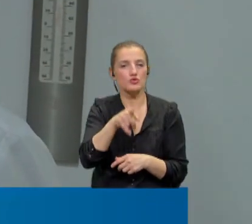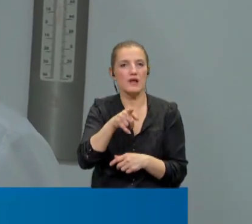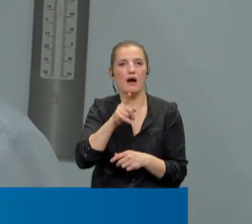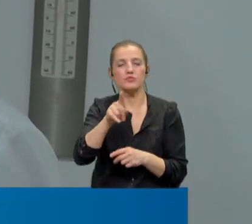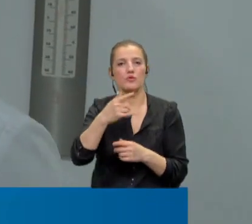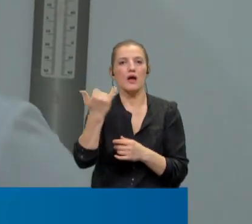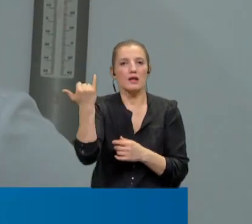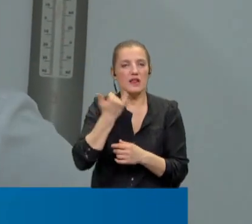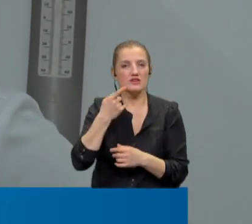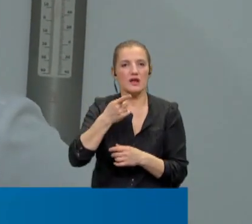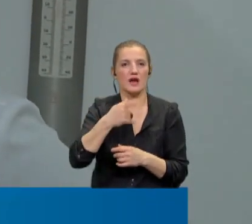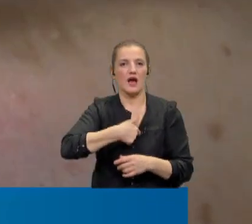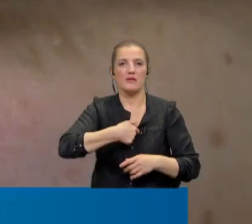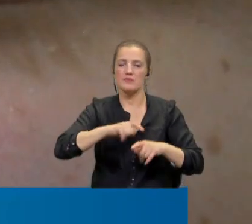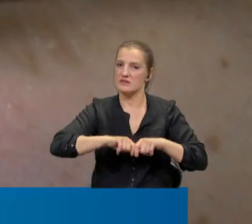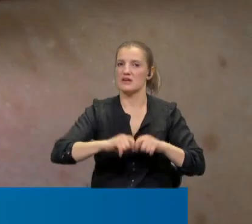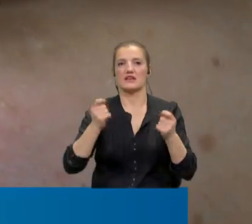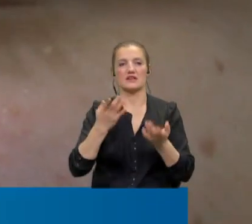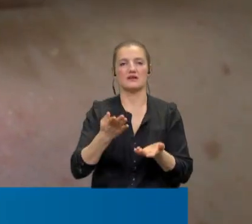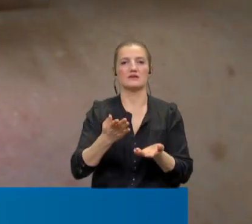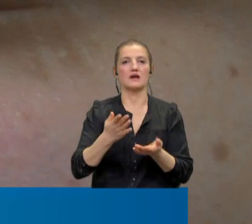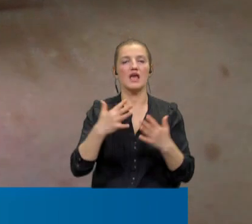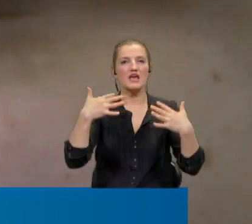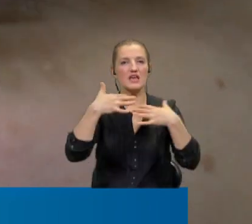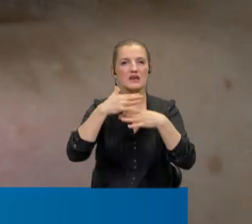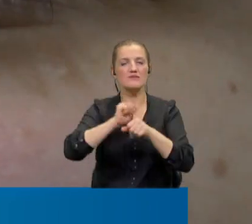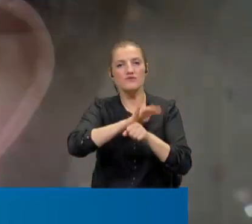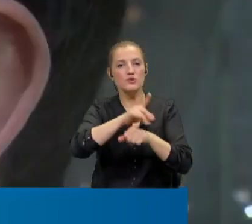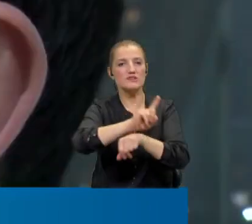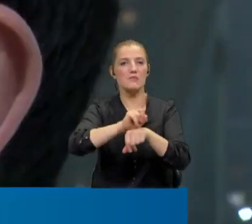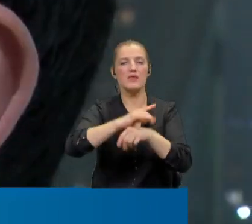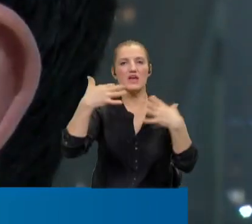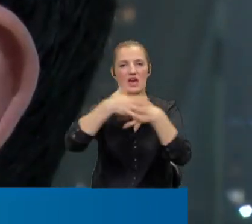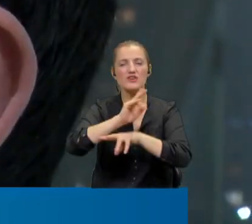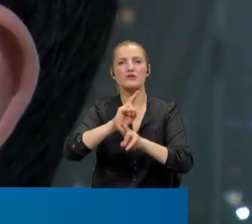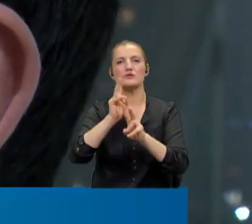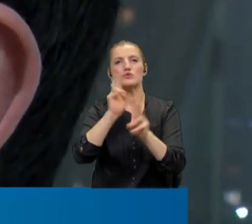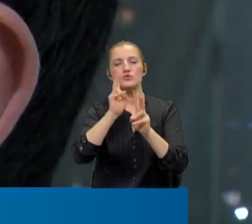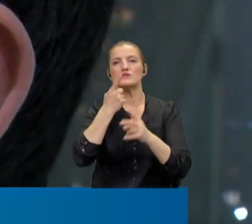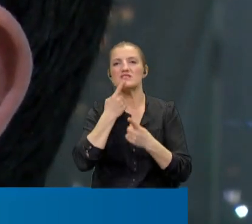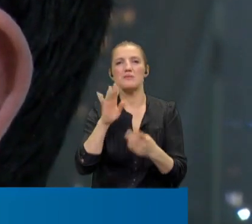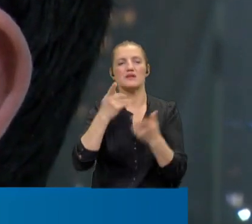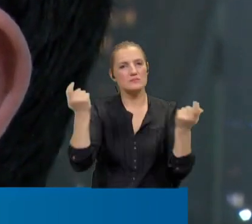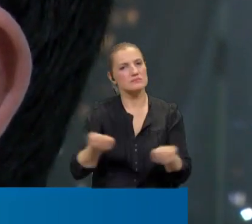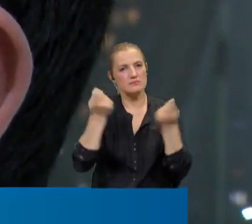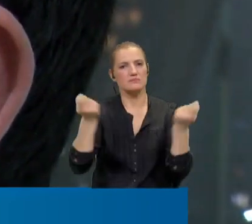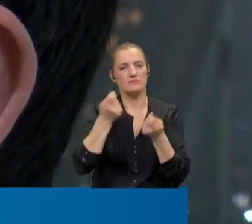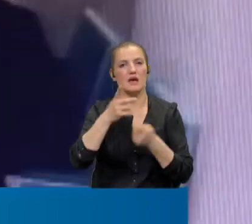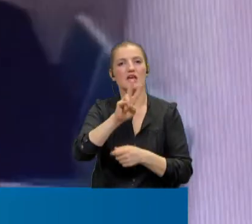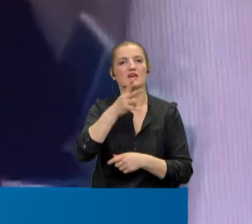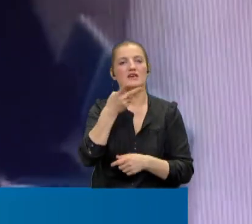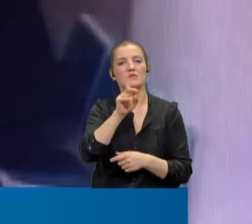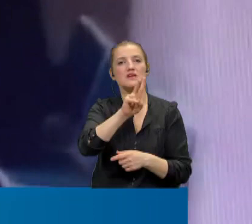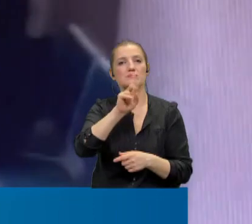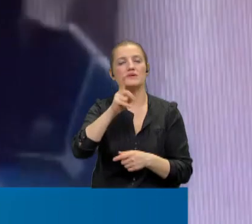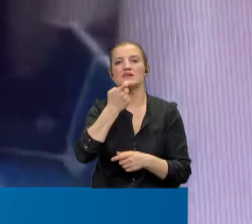şiddete Sadece bütün kalbimize kazandık salgında Gece gündüz demeden hizmet veren aile hekimi 2021 yılının